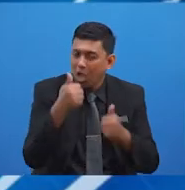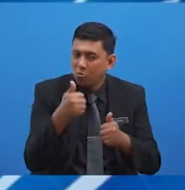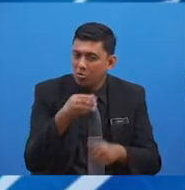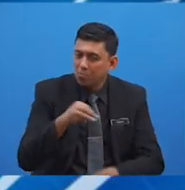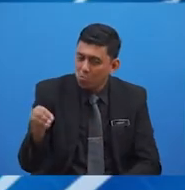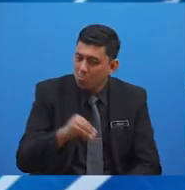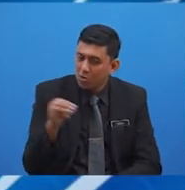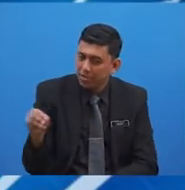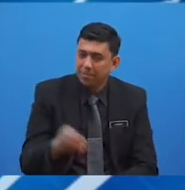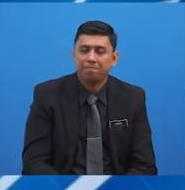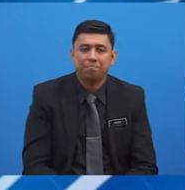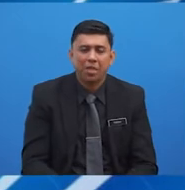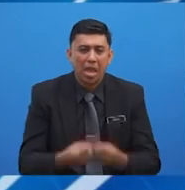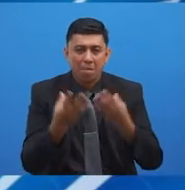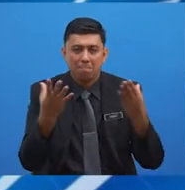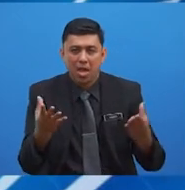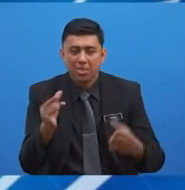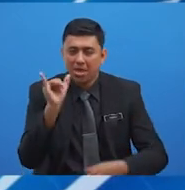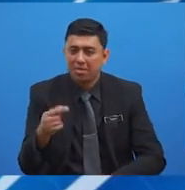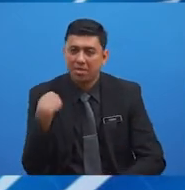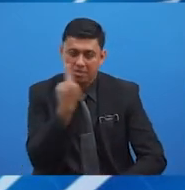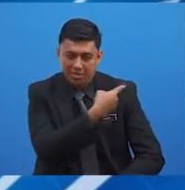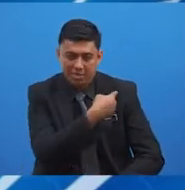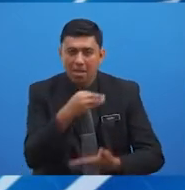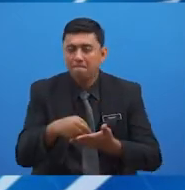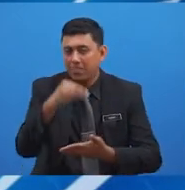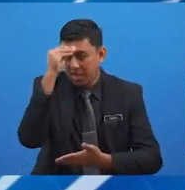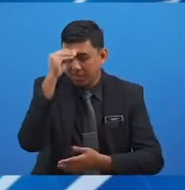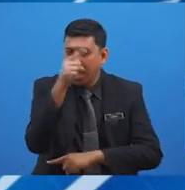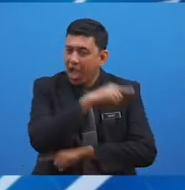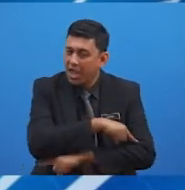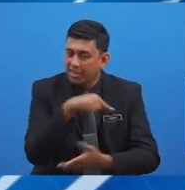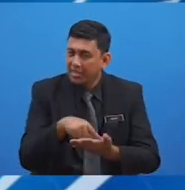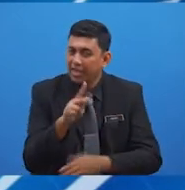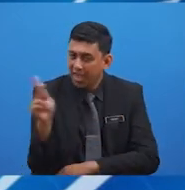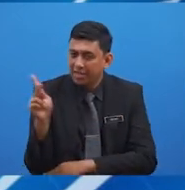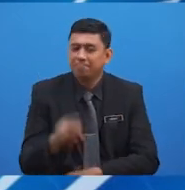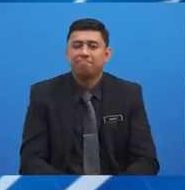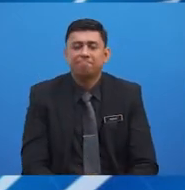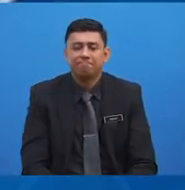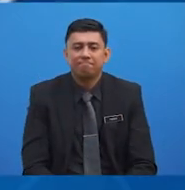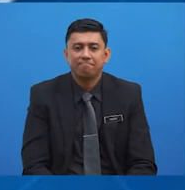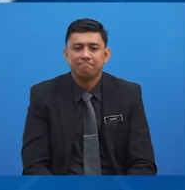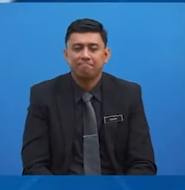Bagus, murid-murid. Banyak yang kita telah pelajari hari ini, kan?